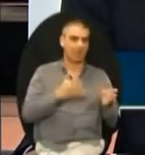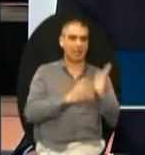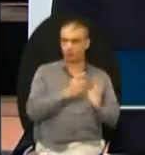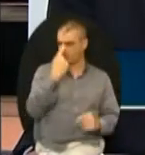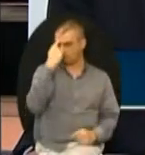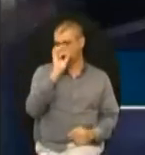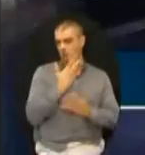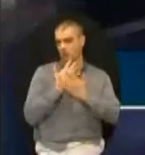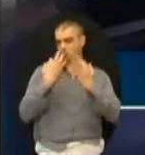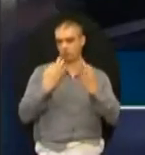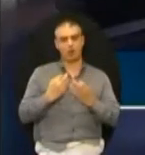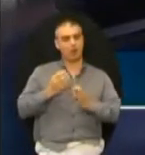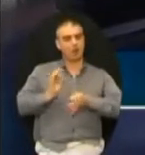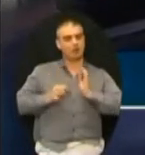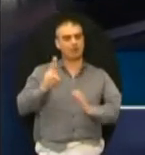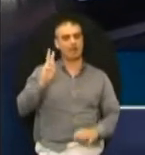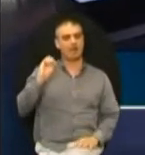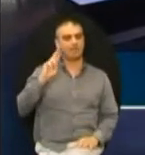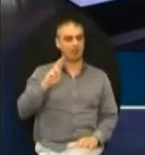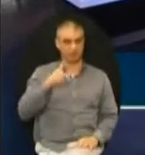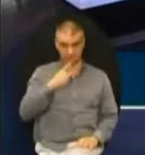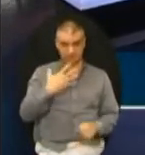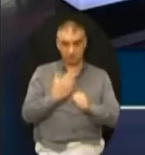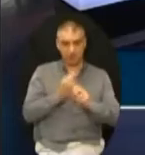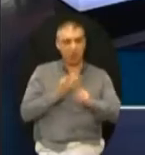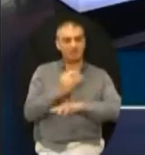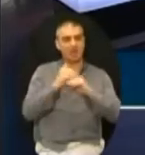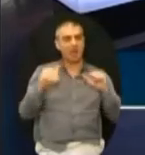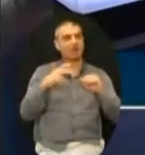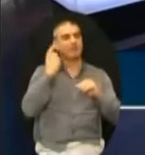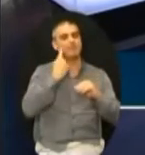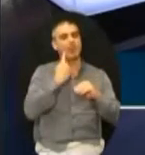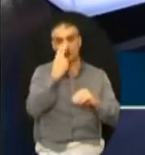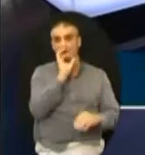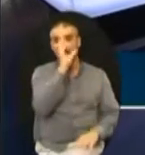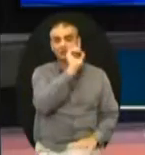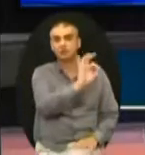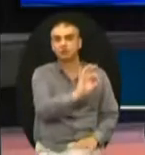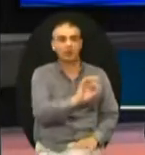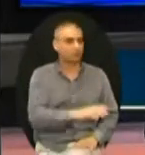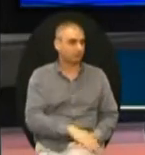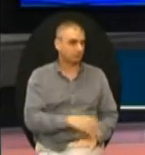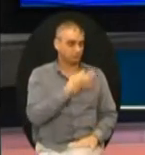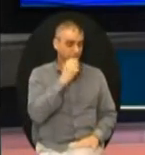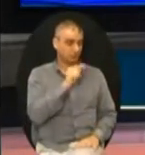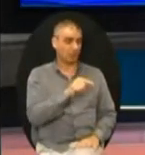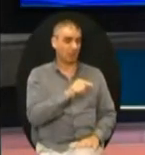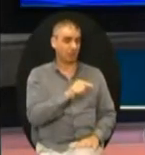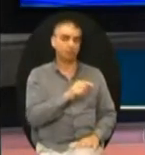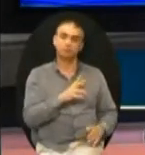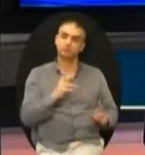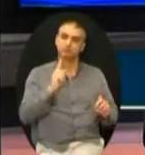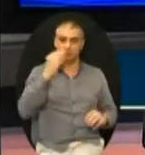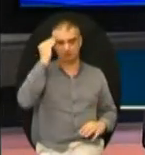עמדתך ברורה, עורך דין קמר, זה עובר את הרף הפלילי בעיניך? בשאלה הזאת